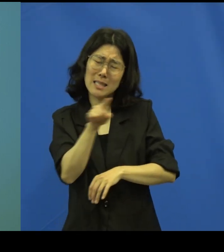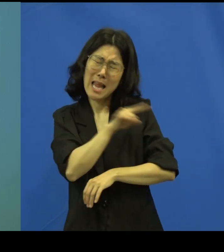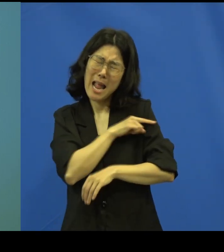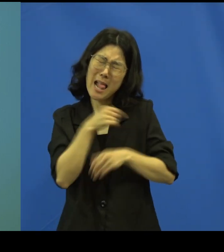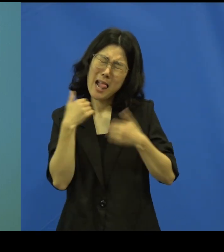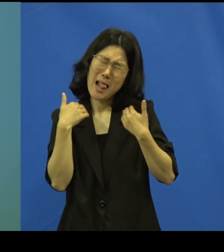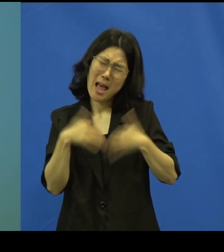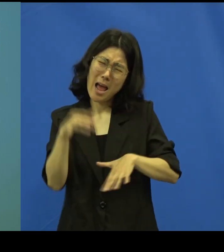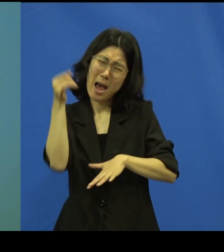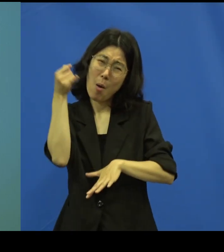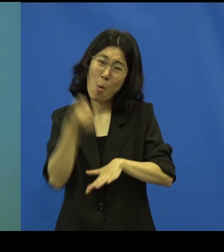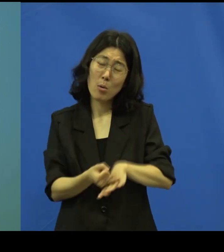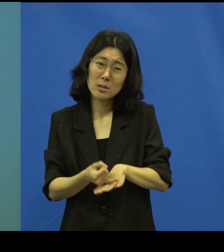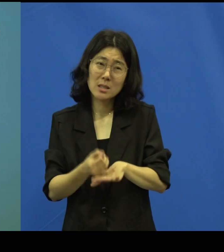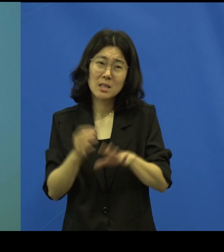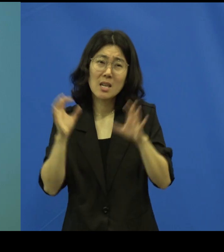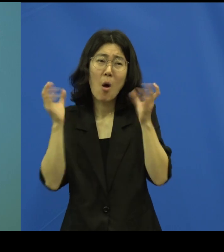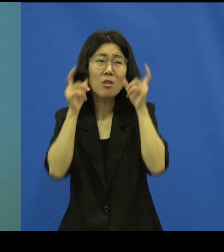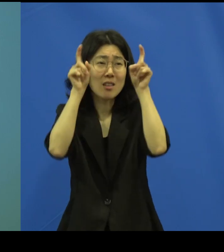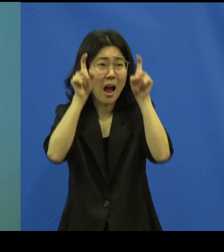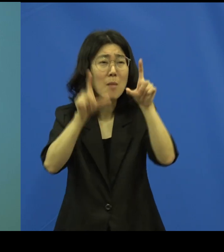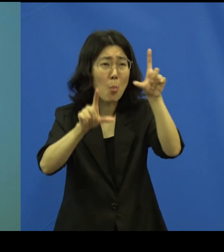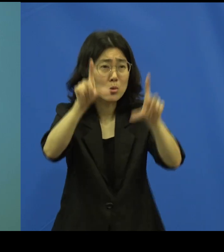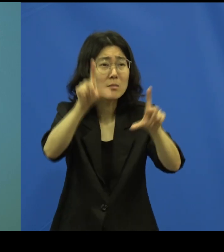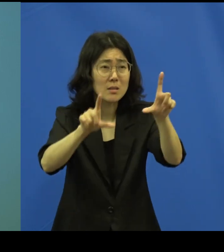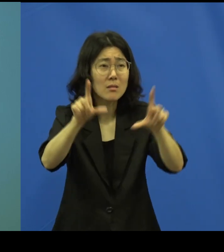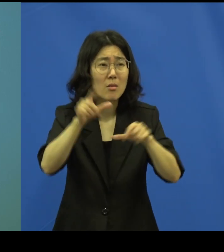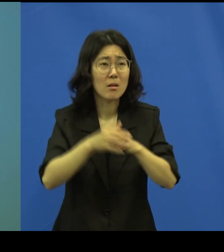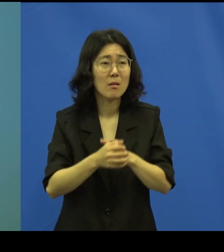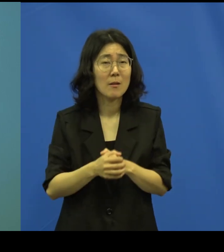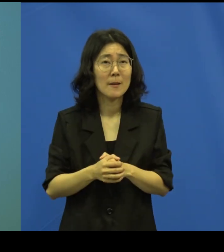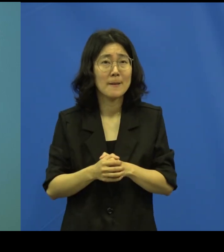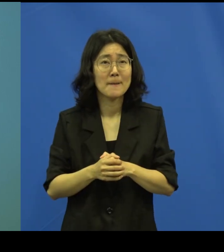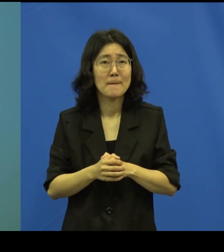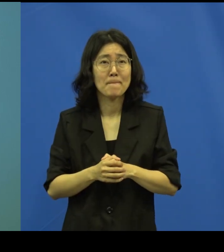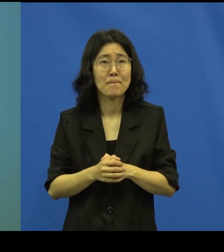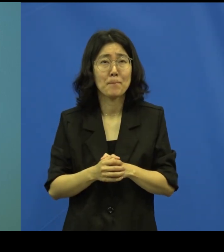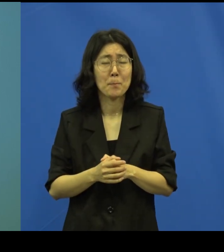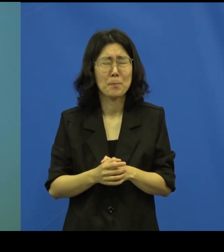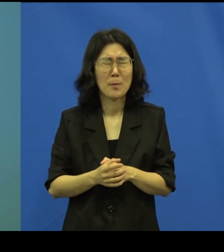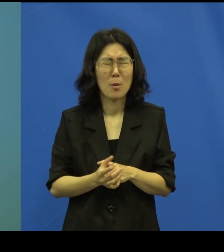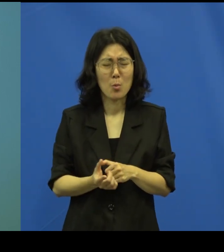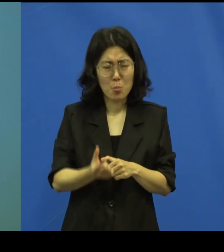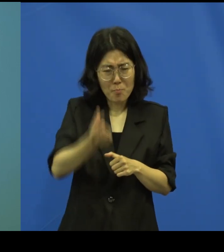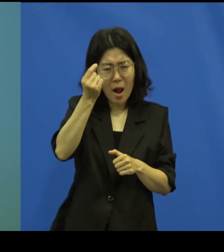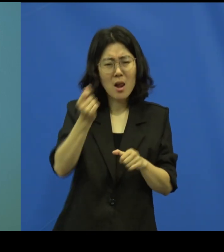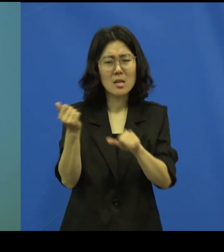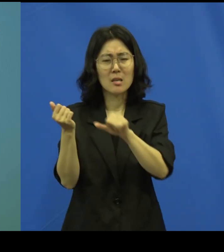그 양이 또 목베임을 받았어요. 그냥 장이가 일찍 목베임을 받아서 죽었다.